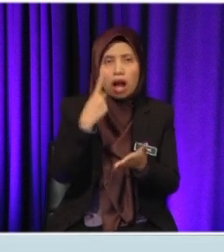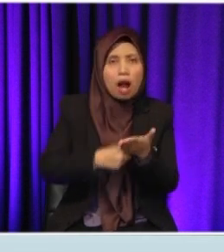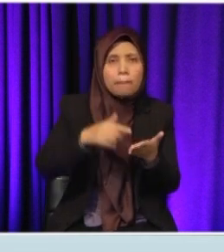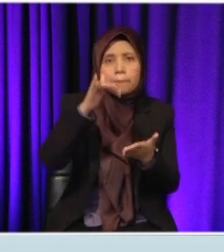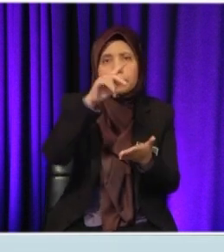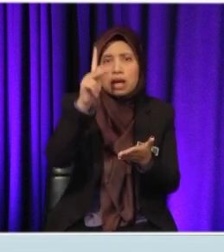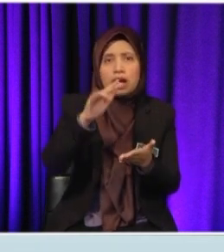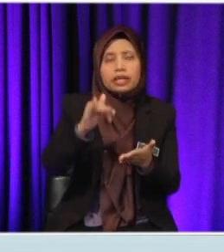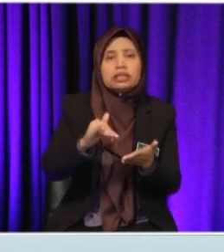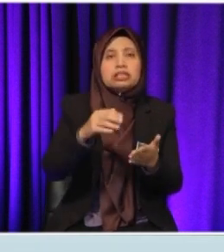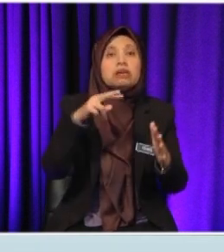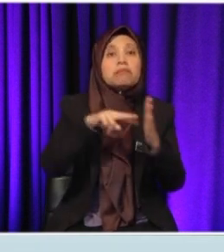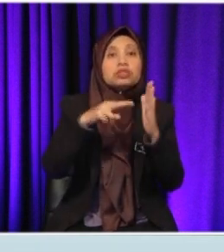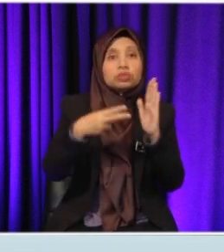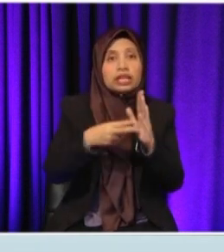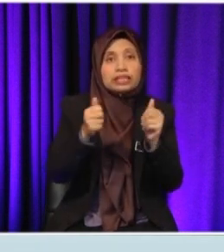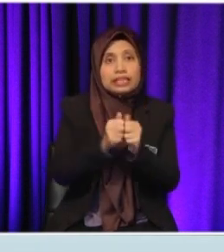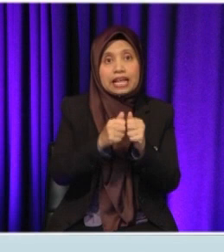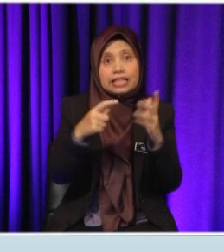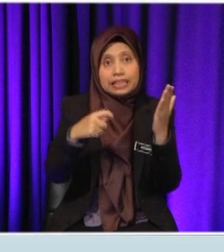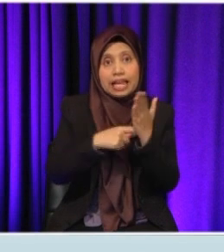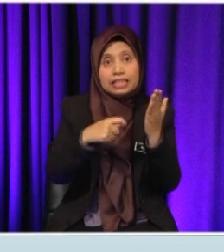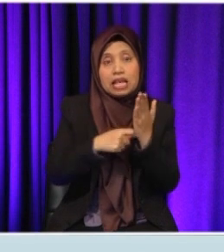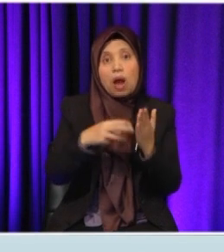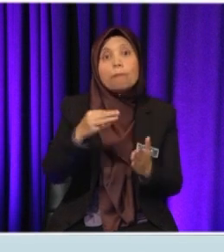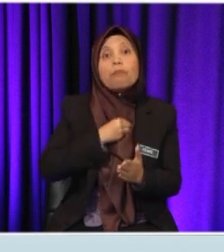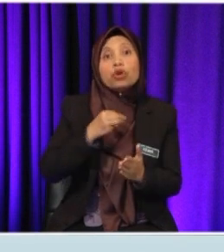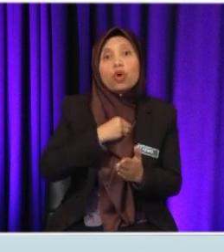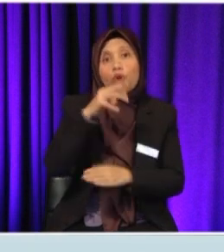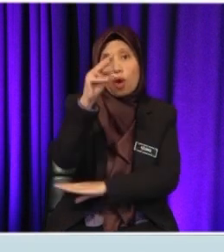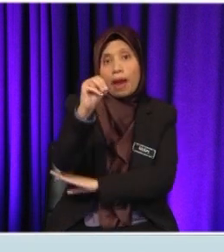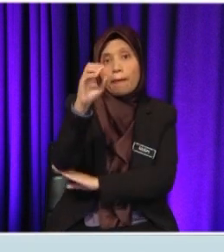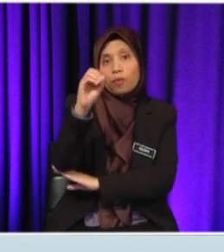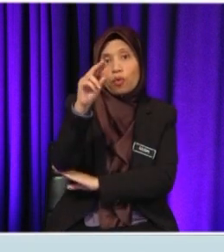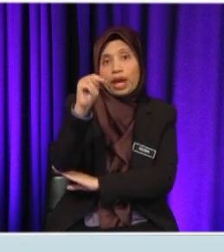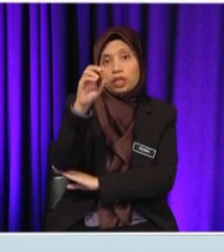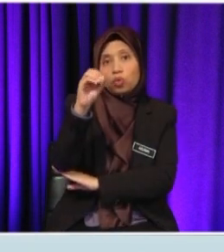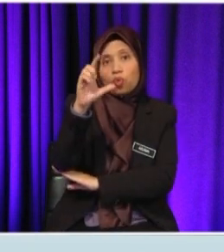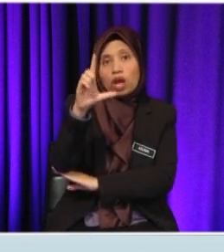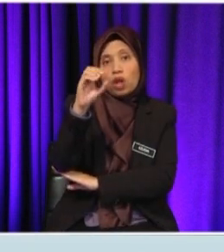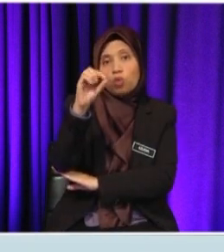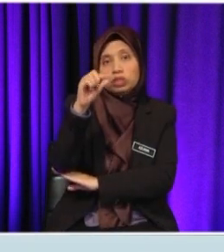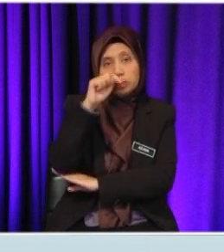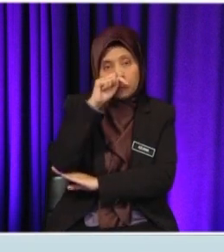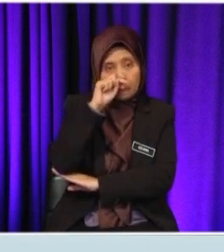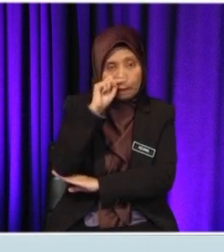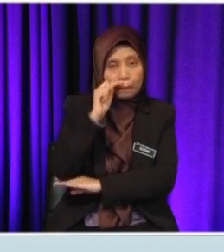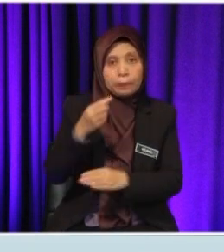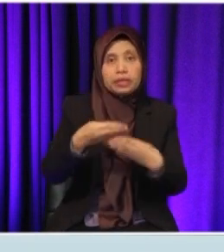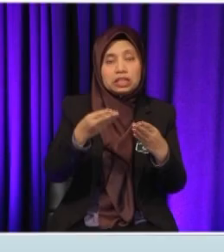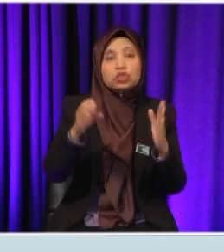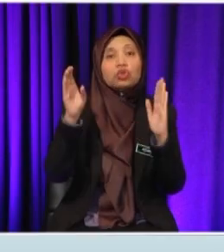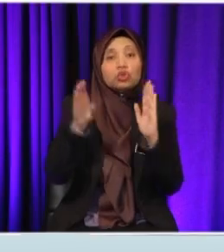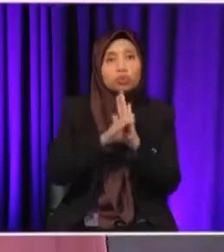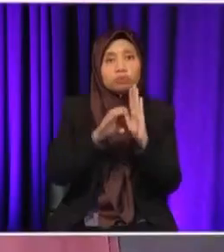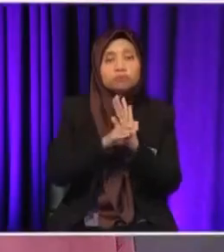dimaksudkan teknik monolog? Berdasarkan petikan, berikan satu contoh monolog. Di sini petikan ini adalah teknik monolog